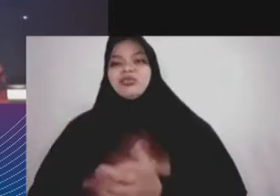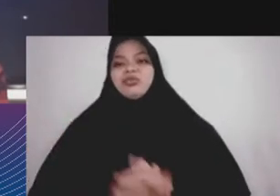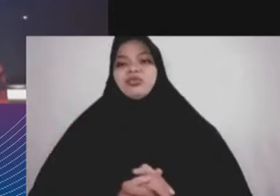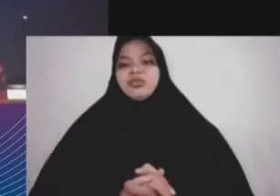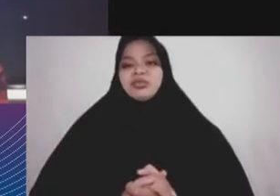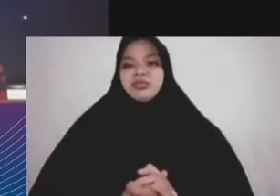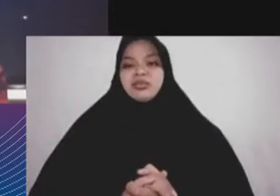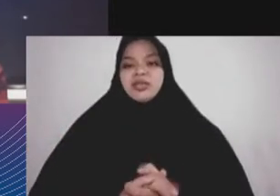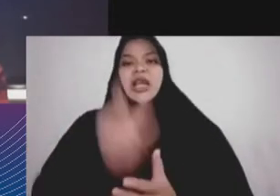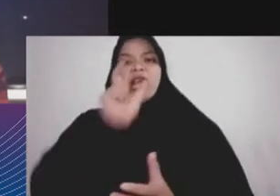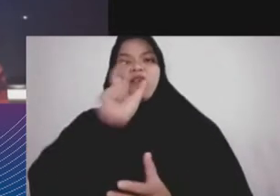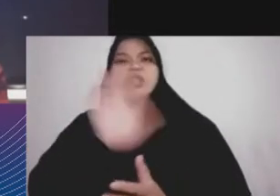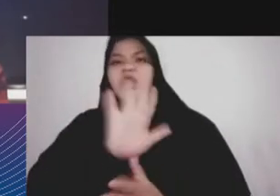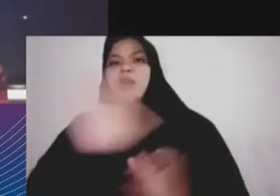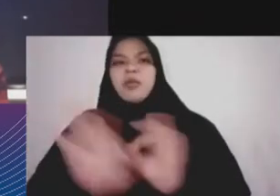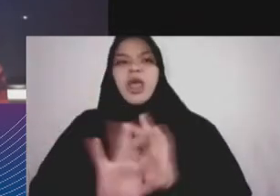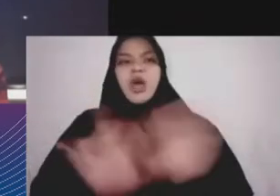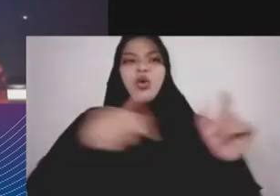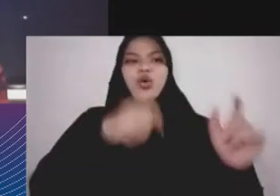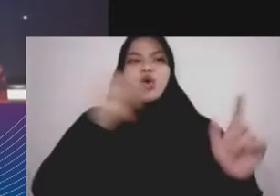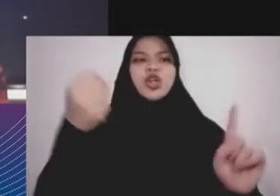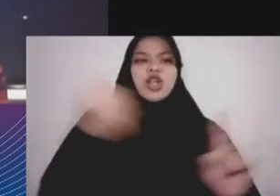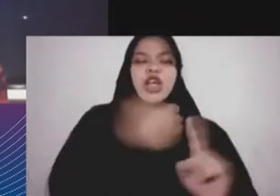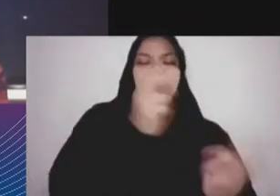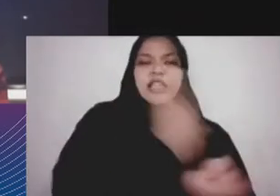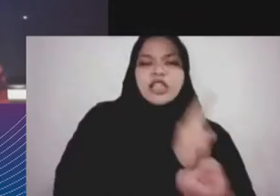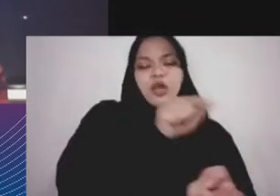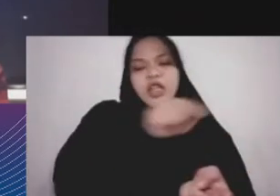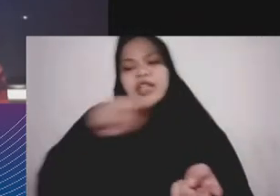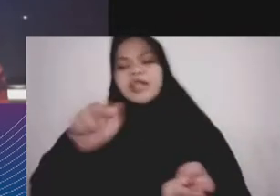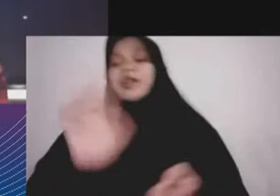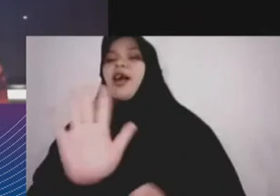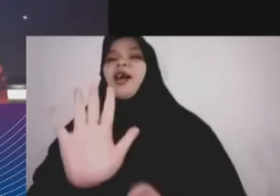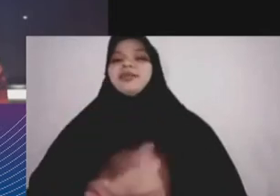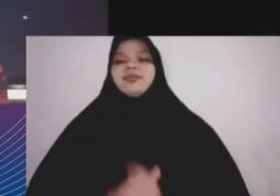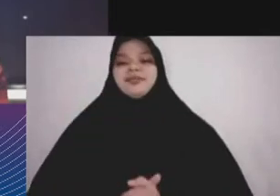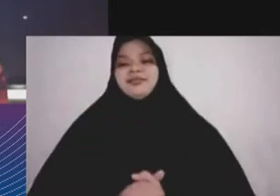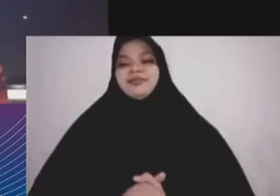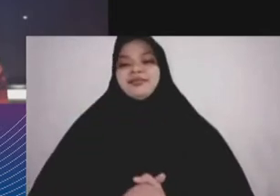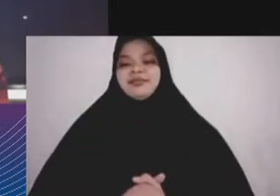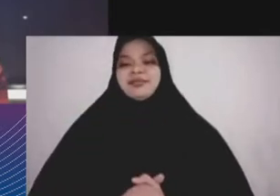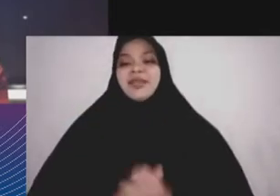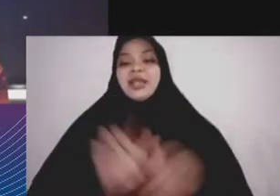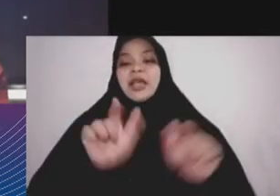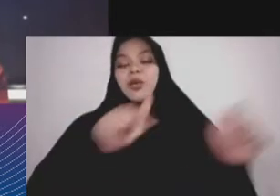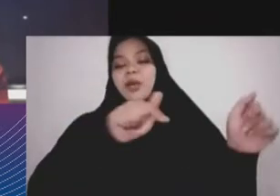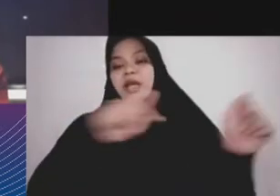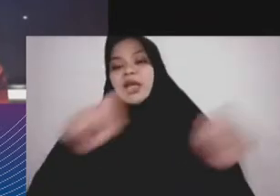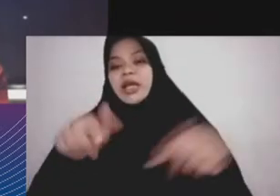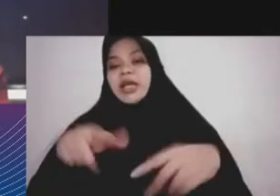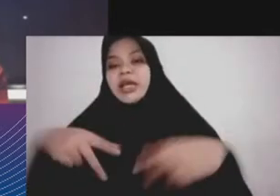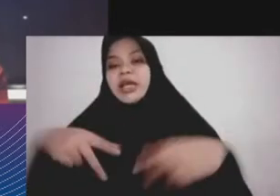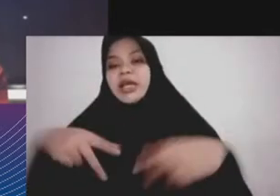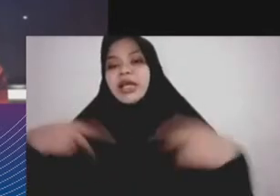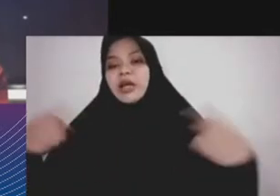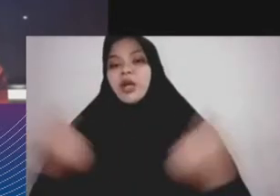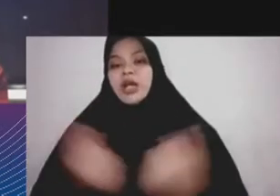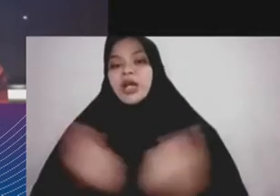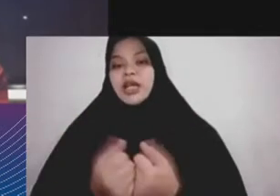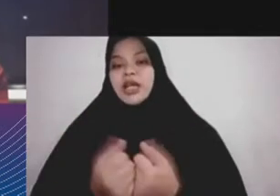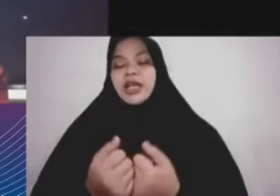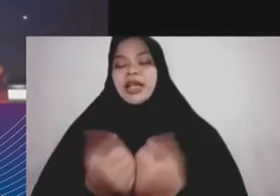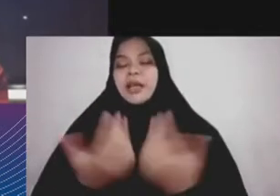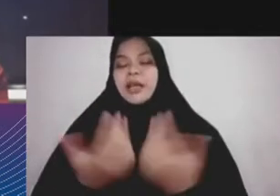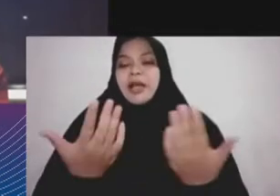definisinya tidak bilang lagi bahwa kekerasan seksual adalah merupakan ini, tidak lagi. Jadi dengan begitu kita akan mendapatkan